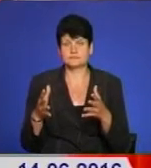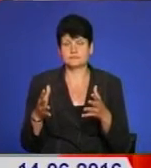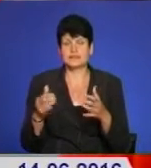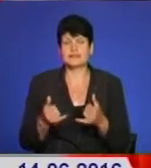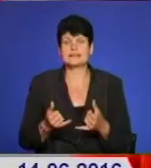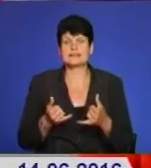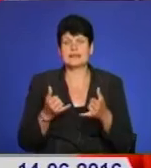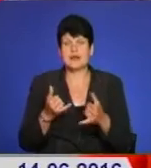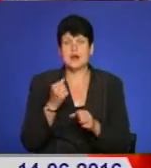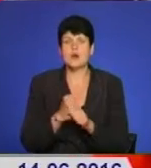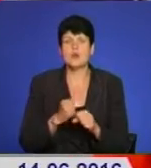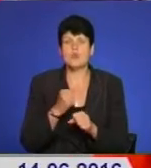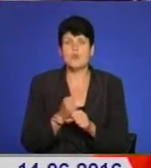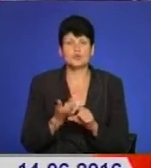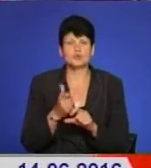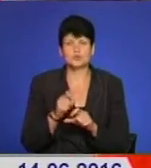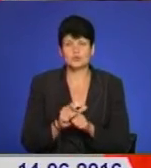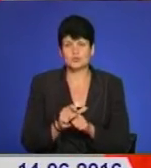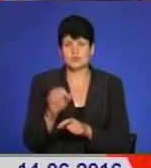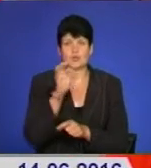Для роботи дуже корисно,